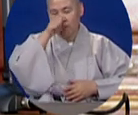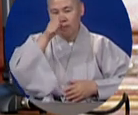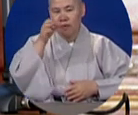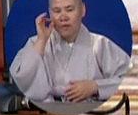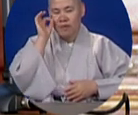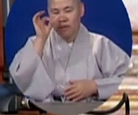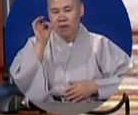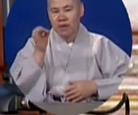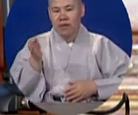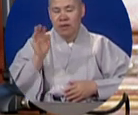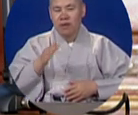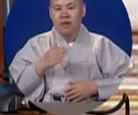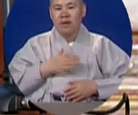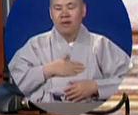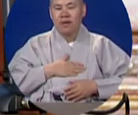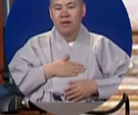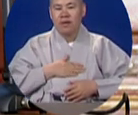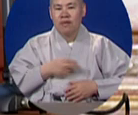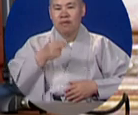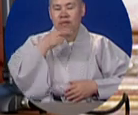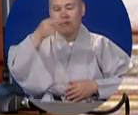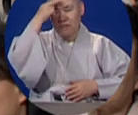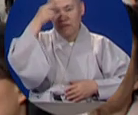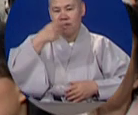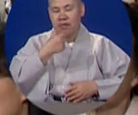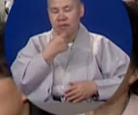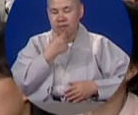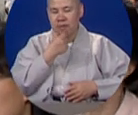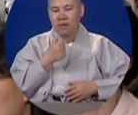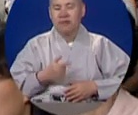먹는 게 싫었어요 그래서 자기는 술을 안 먹어버려요 이게 이숙이에요